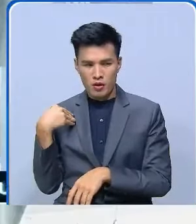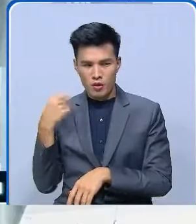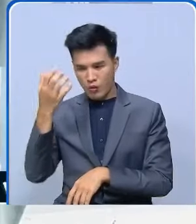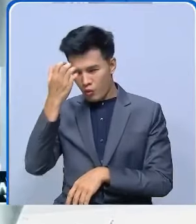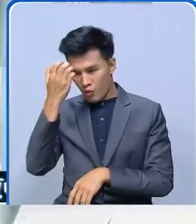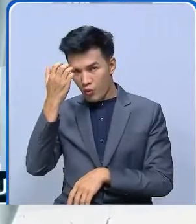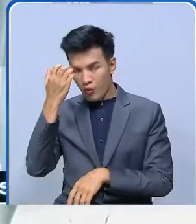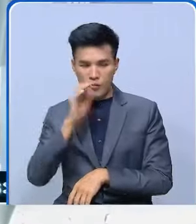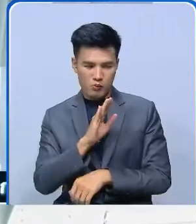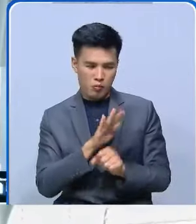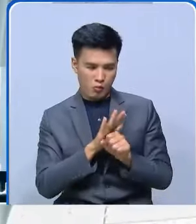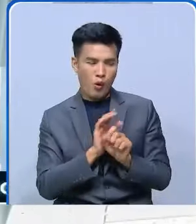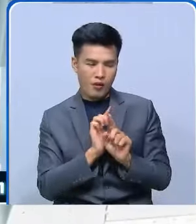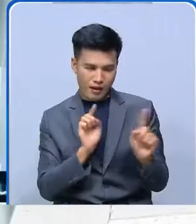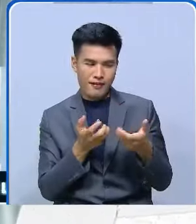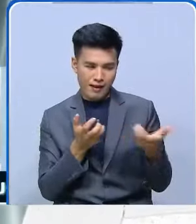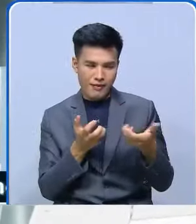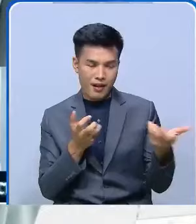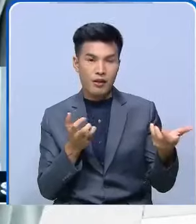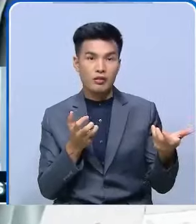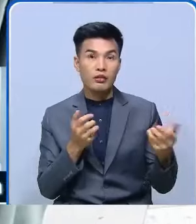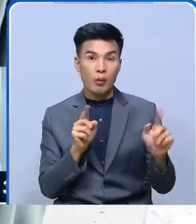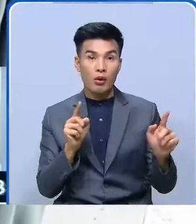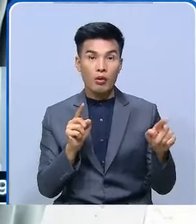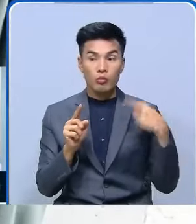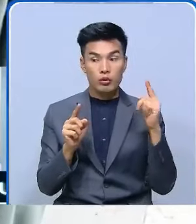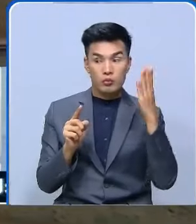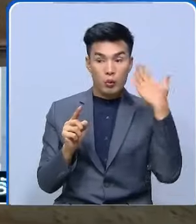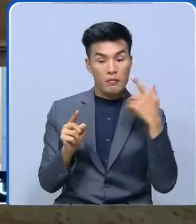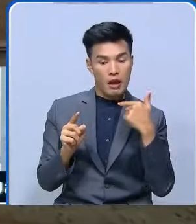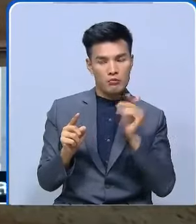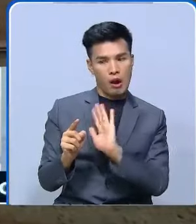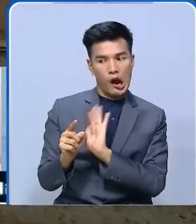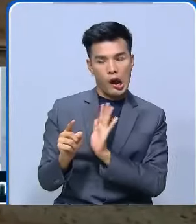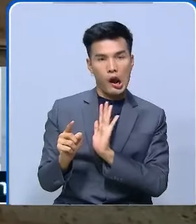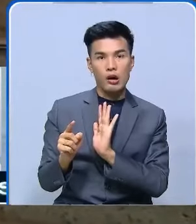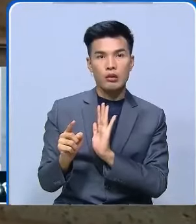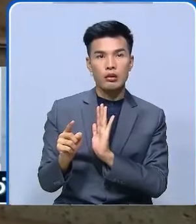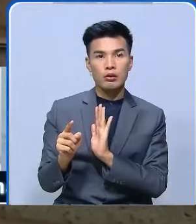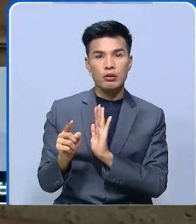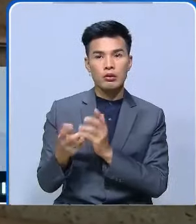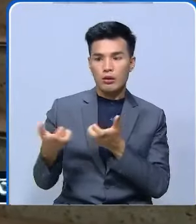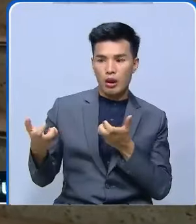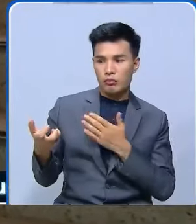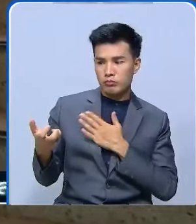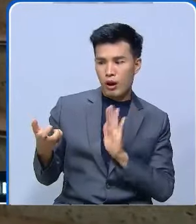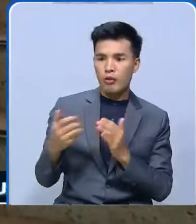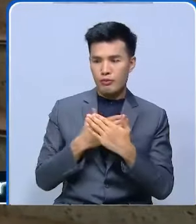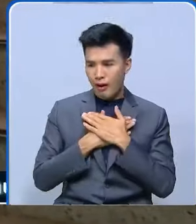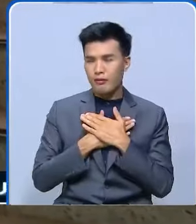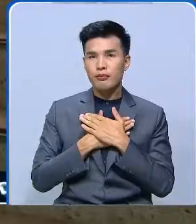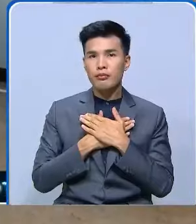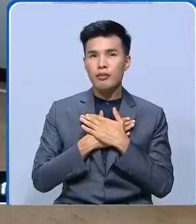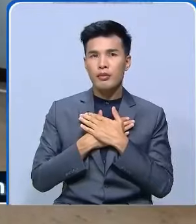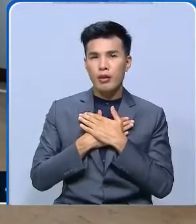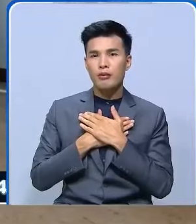ธก็เลยตัดสินใจเลิกกันเถอะแต่ว่าผู้ตายเนี่ยไม่ยอมพออยู่ฝ่ายชายมาขอเลิกเขาก็ไม่ยอมเขารักแล้วไงเขา